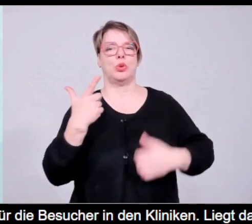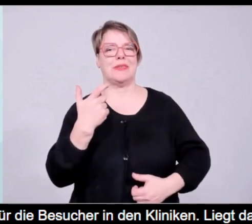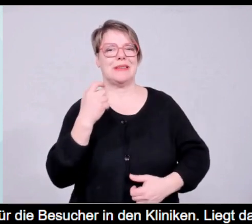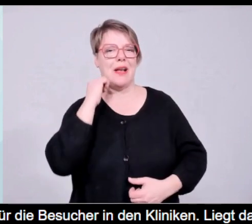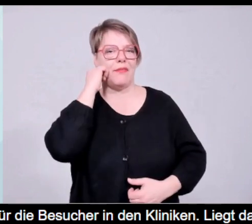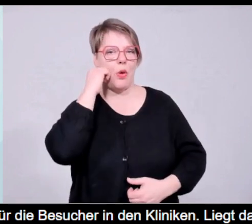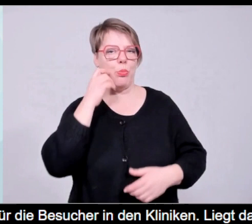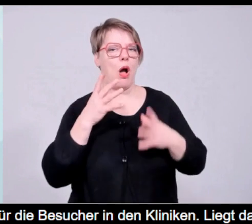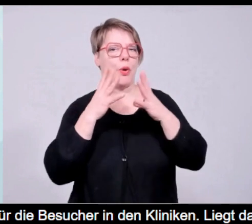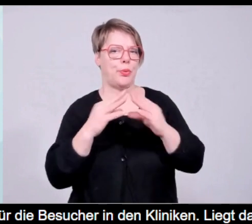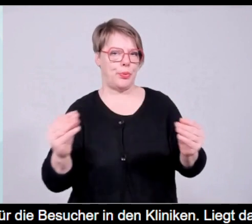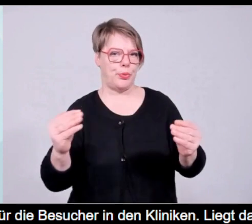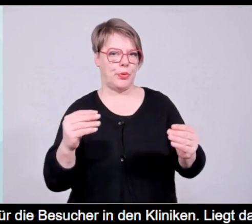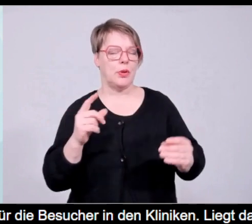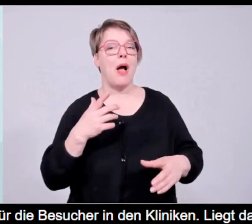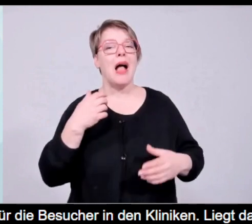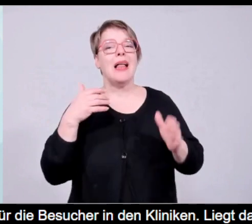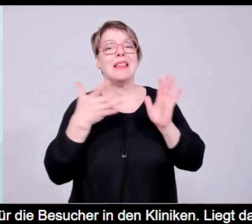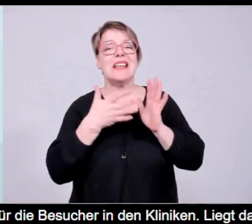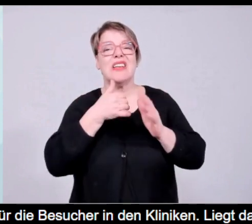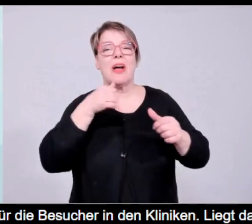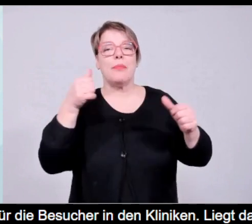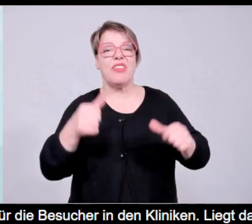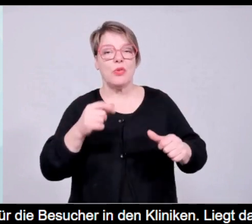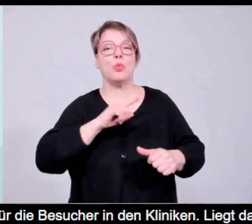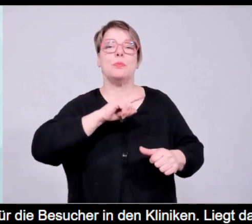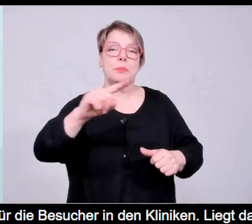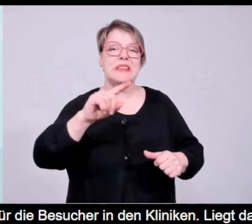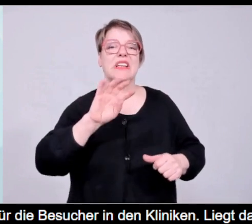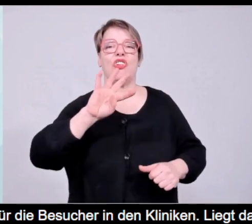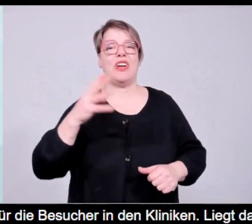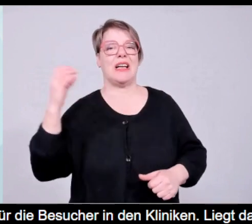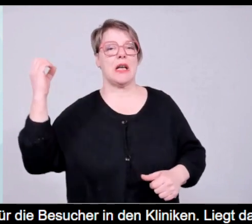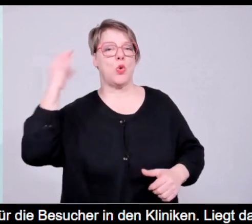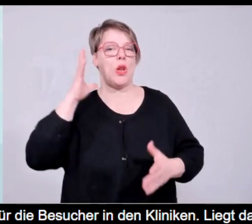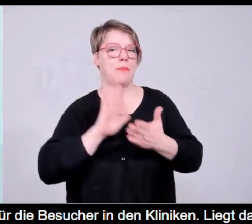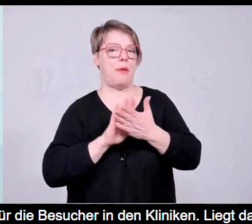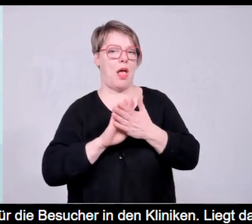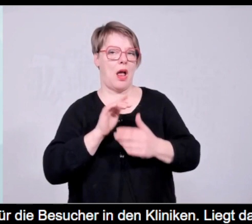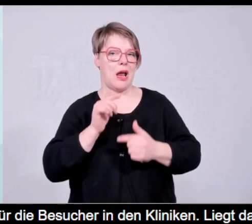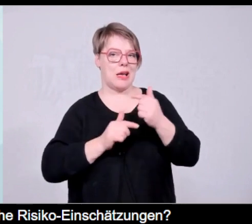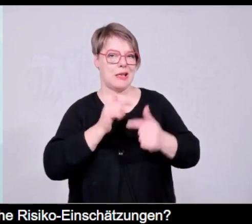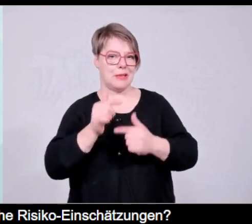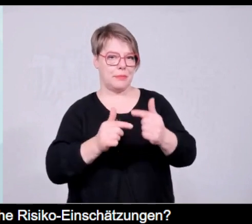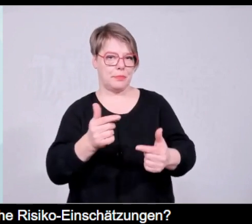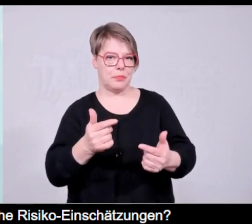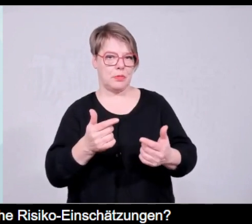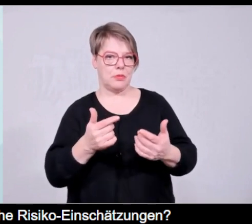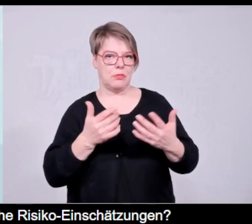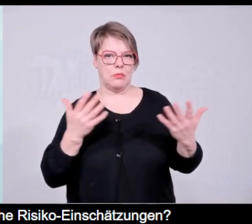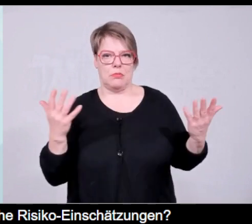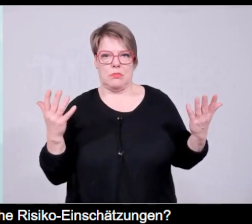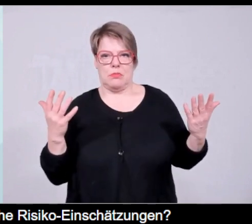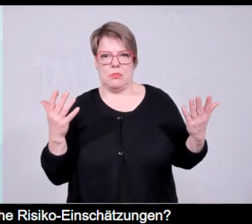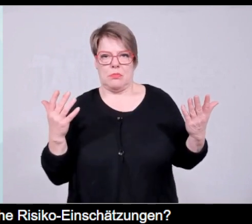und das wurde gestern sehr deutlich auch, dass der Bundesminister da tatsächlich jetzt im Lied ist und das auch tun muss